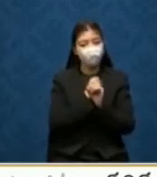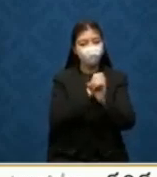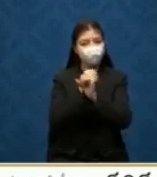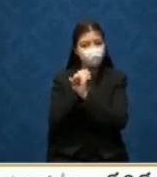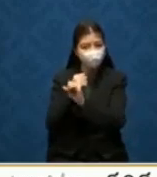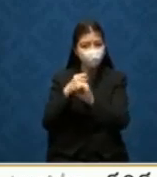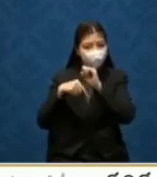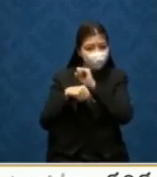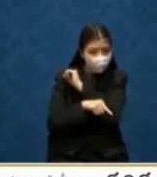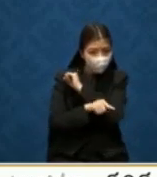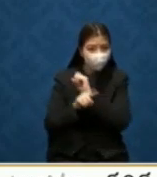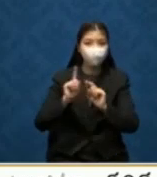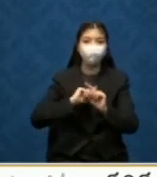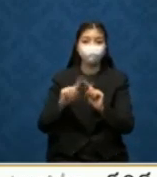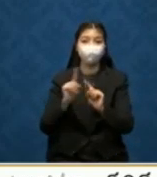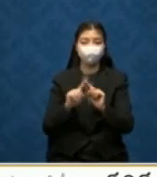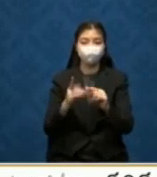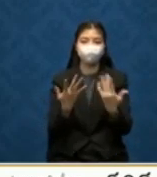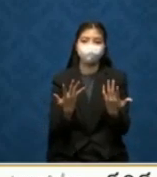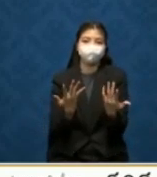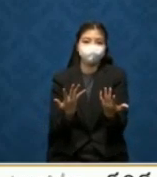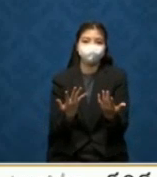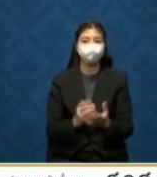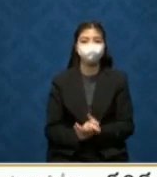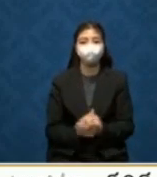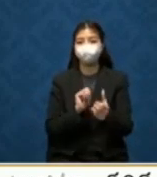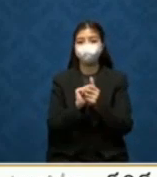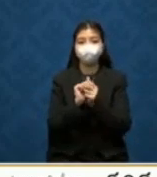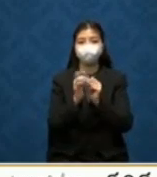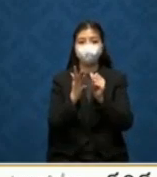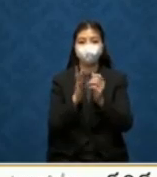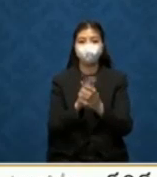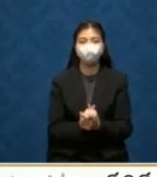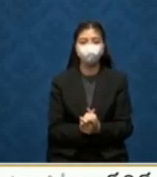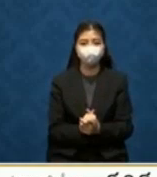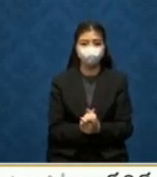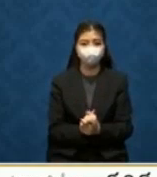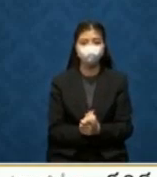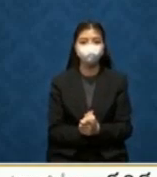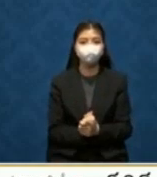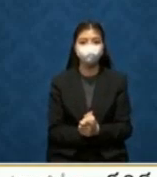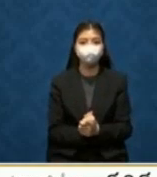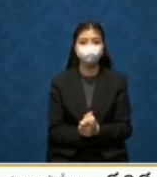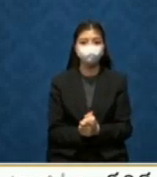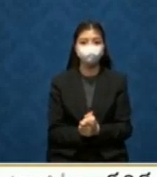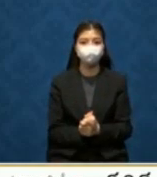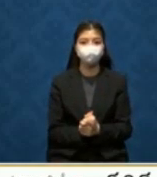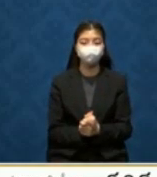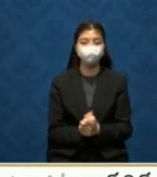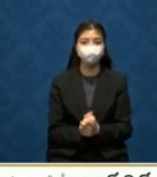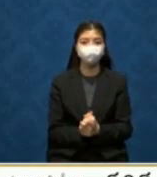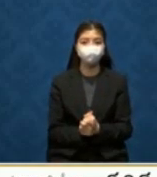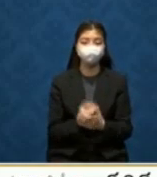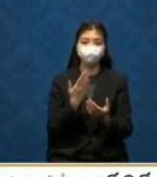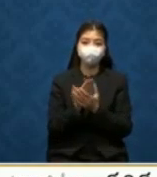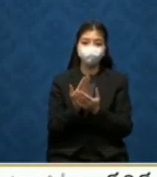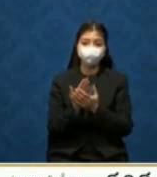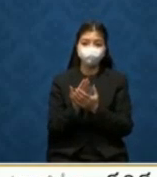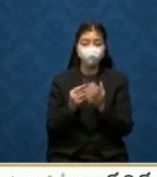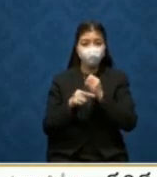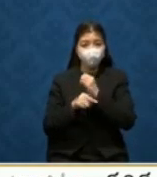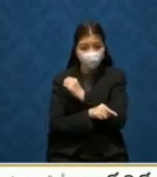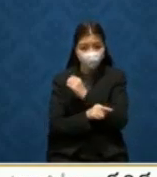เนี้มันเป็นโจ๊กในการเมืองไปแล้วครับเอื้อทุนสีเทาส่งเสริม